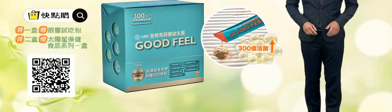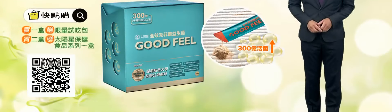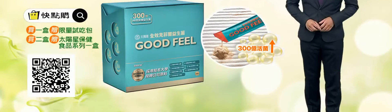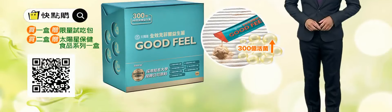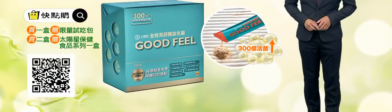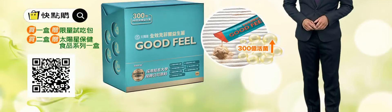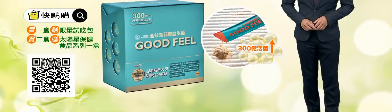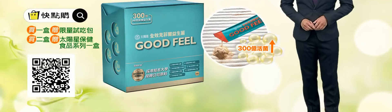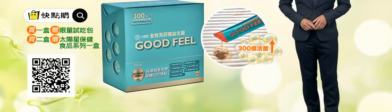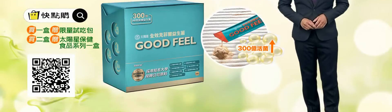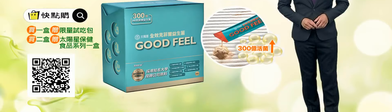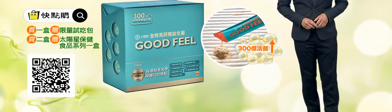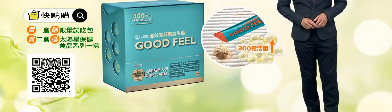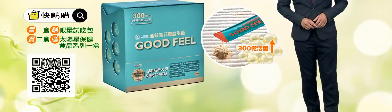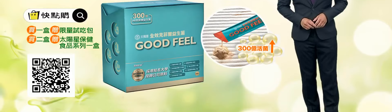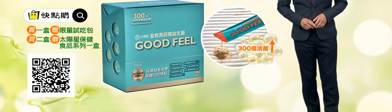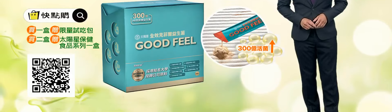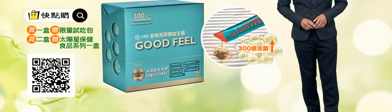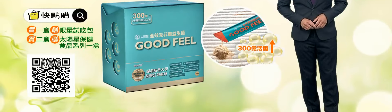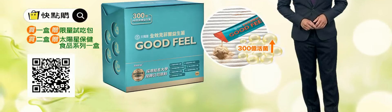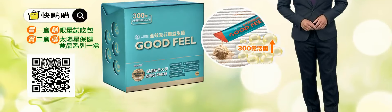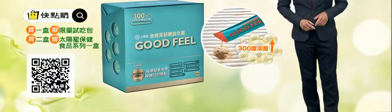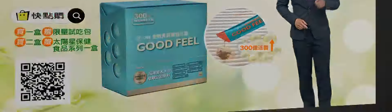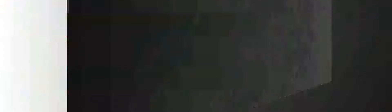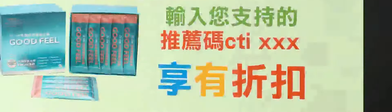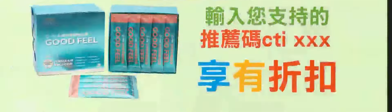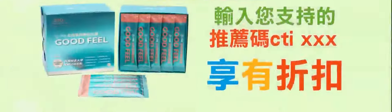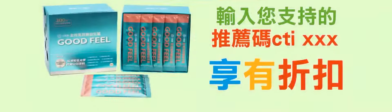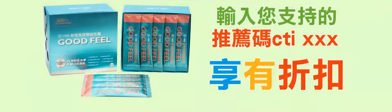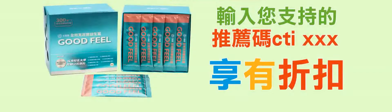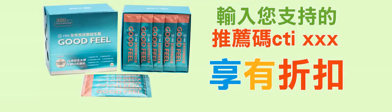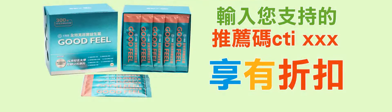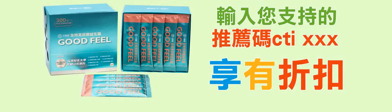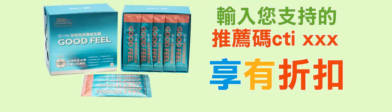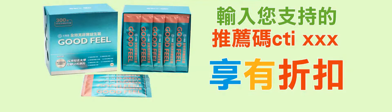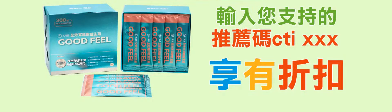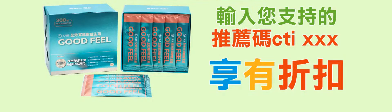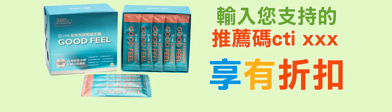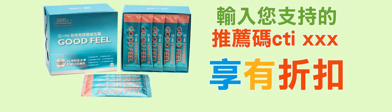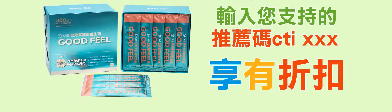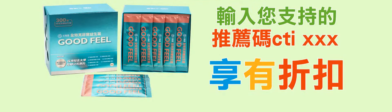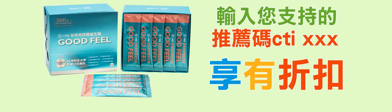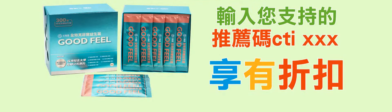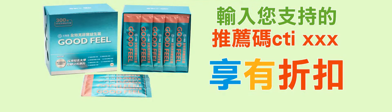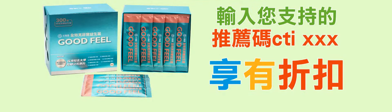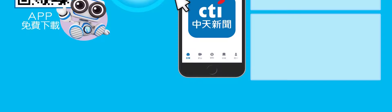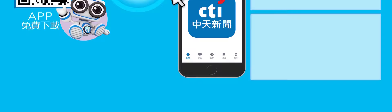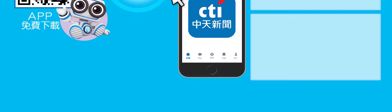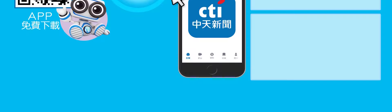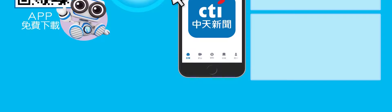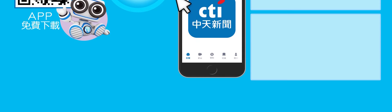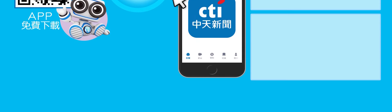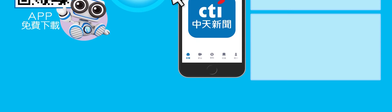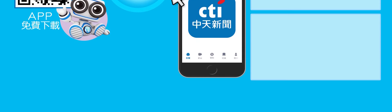，Good feel feel good。请上快点购健康下单，输入推荐代码有额外的折扣。